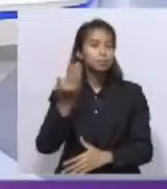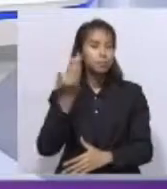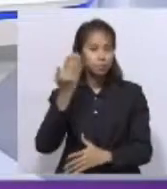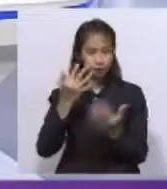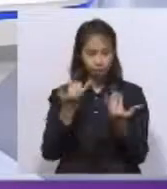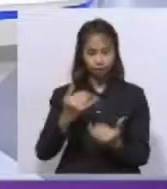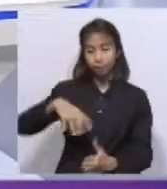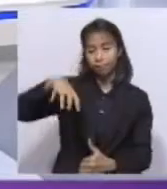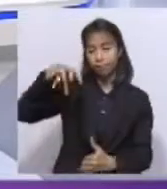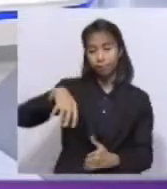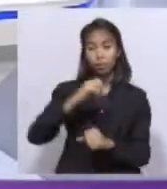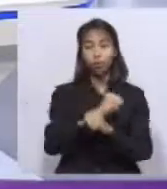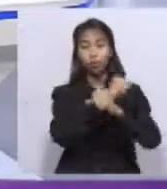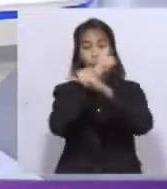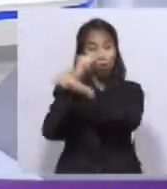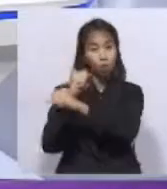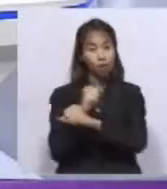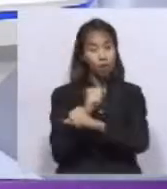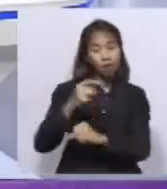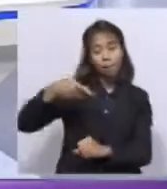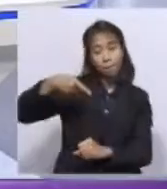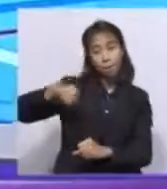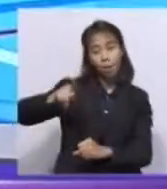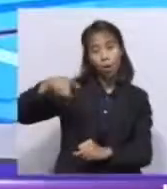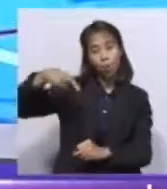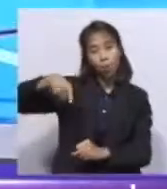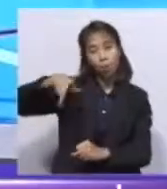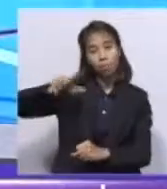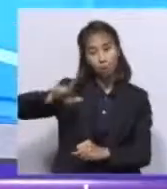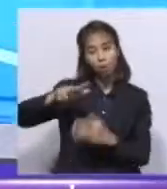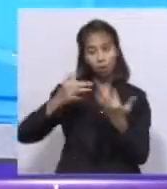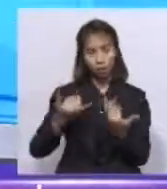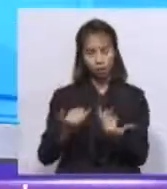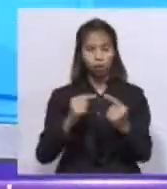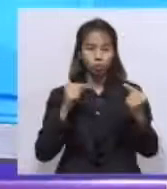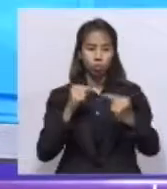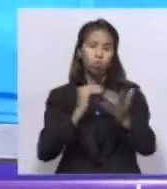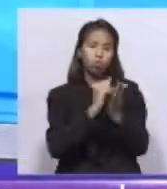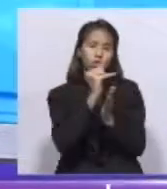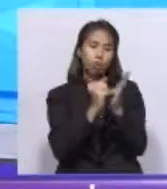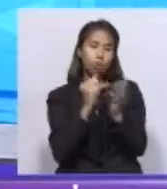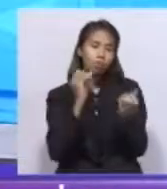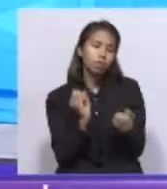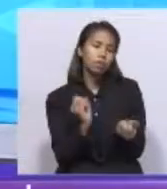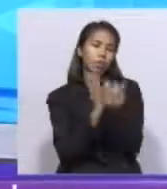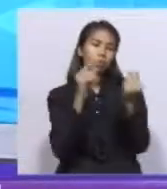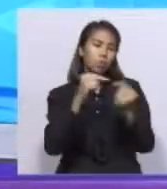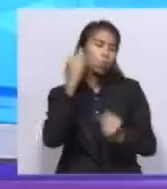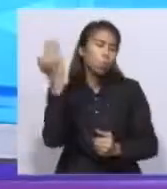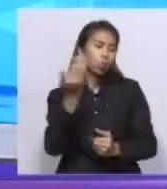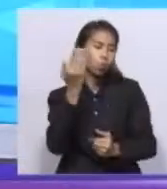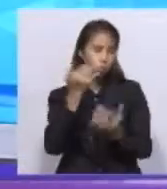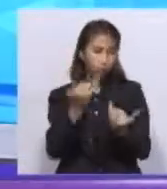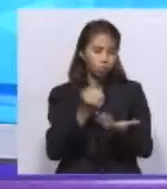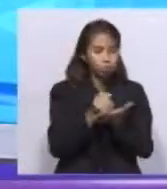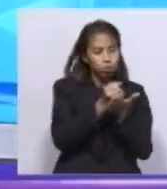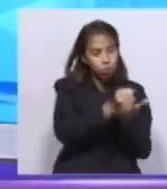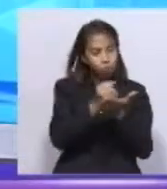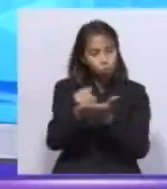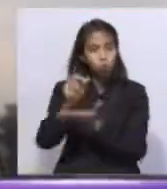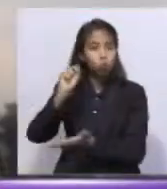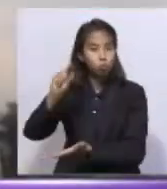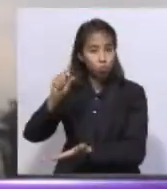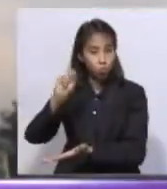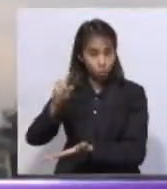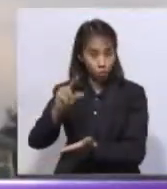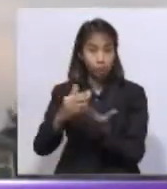างด้านของกรมป้องกันและบรรเทาสาธารณภัยประสานจังหวัดที่ประสบภัยจากพายุฤดูร้อนเร่งให้การช่วยเหลือผู้ประสบภัยโดยด่วนค่ะพายุ